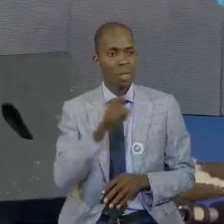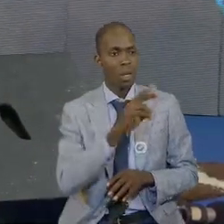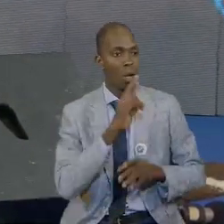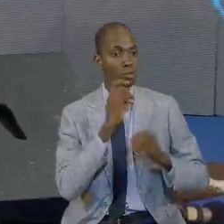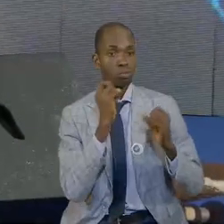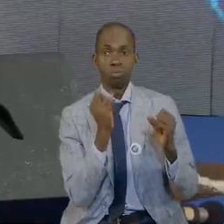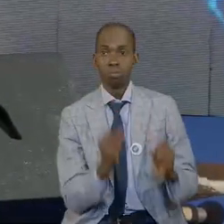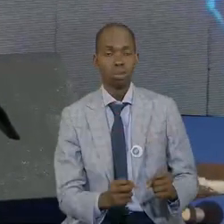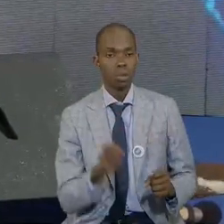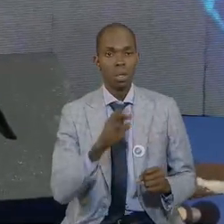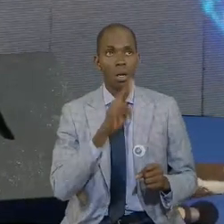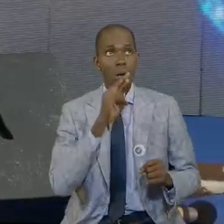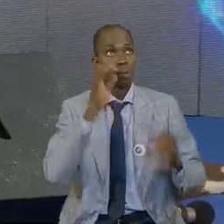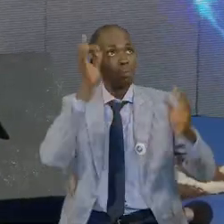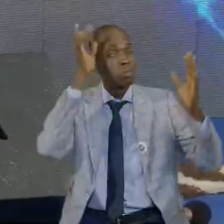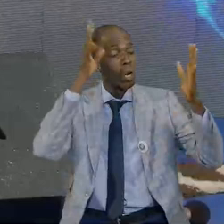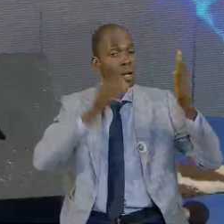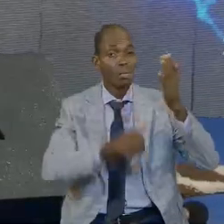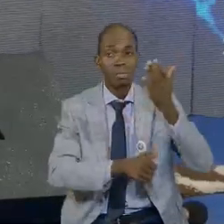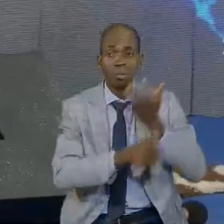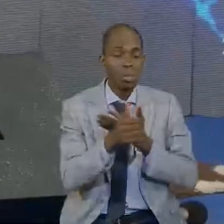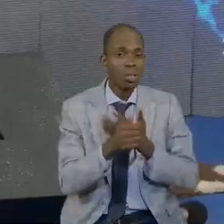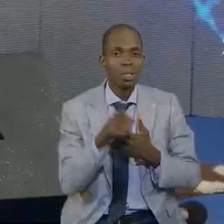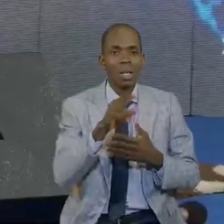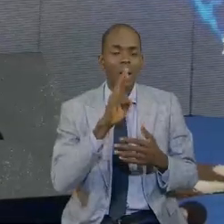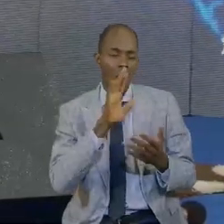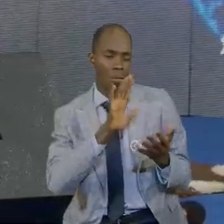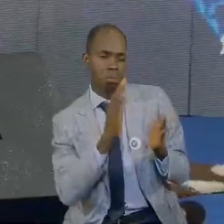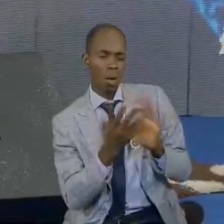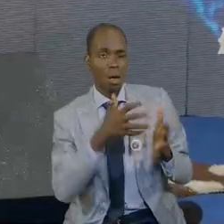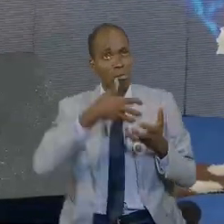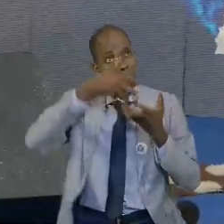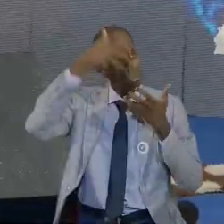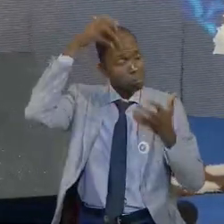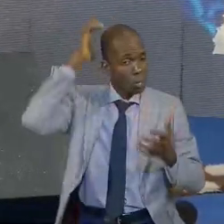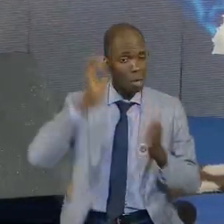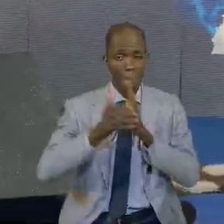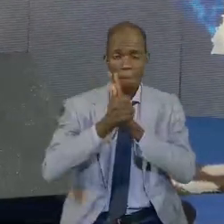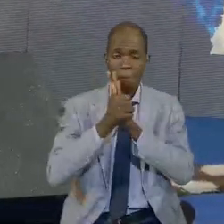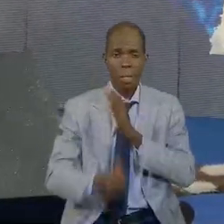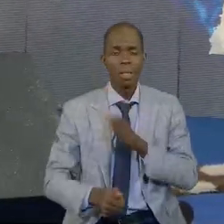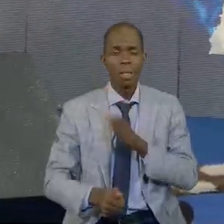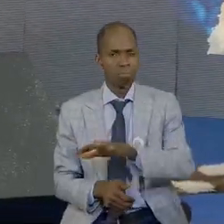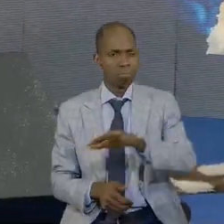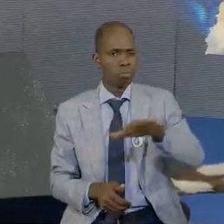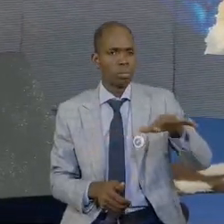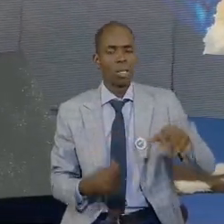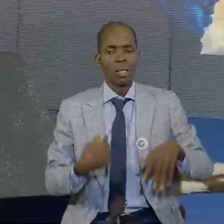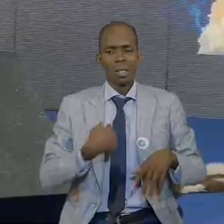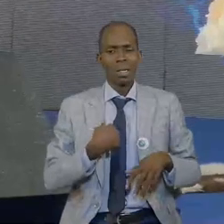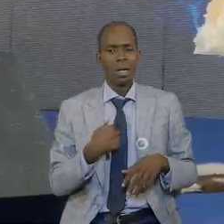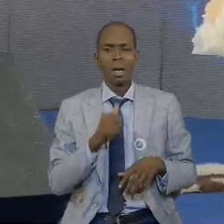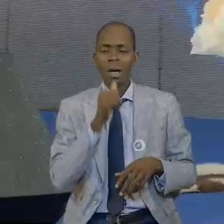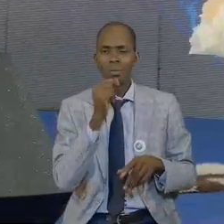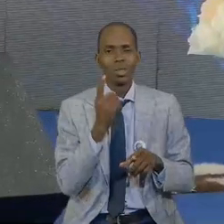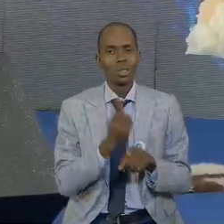fervents. Ferocious. Ils sont féroces. They have lion-like kind of skill. Ils ont des aptitudes comme des lions. I am just a weapon.